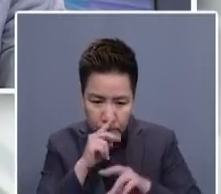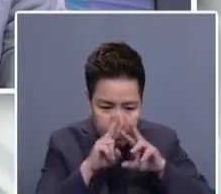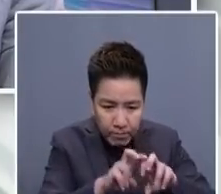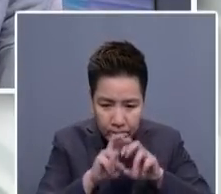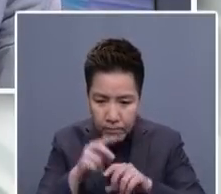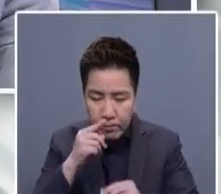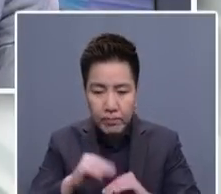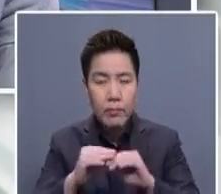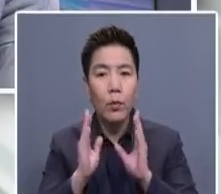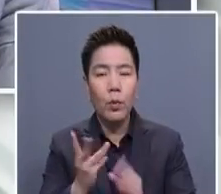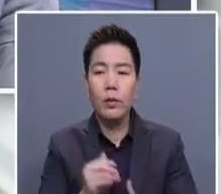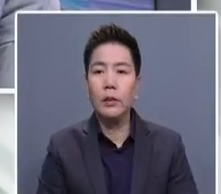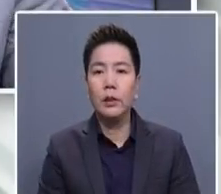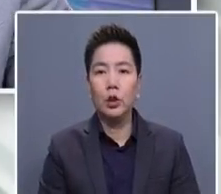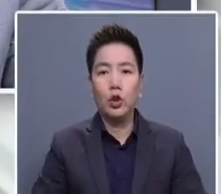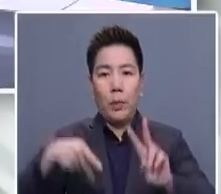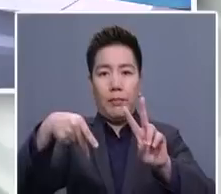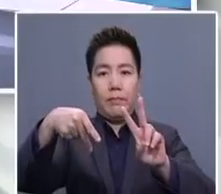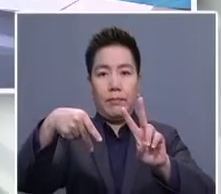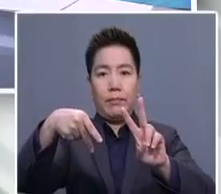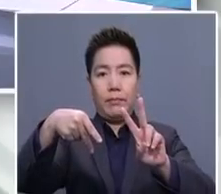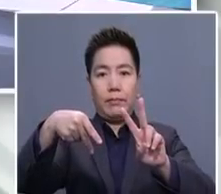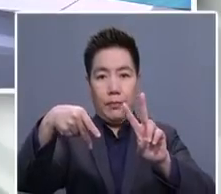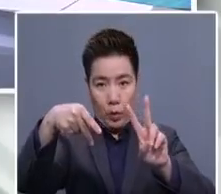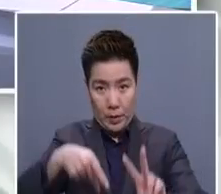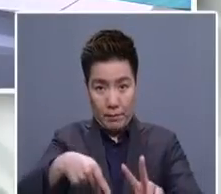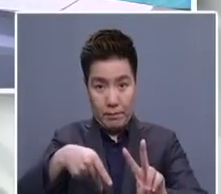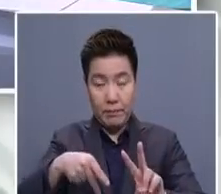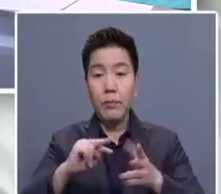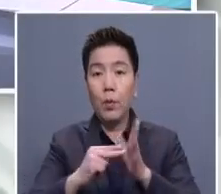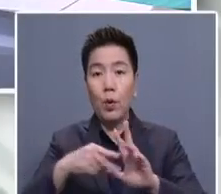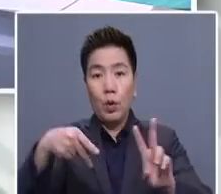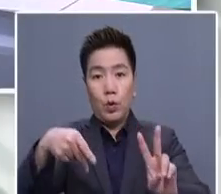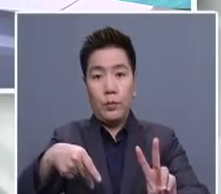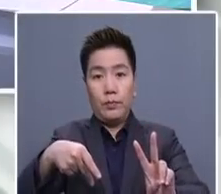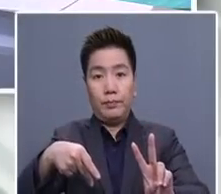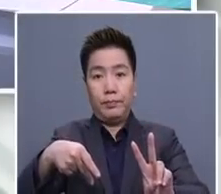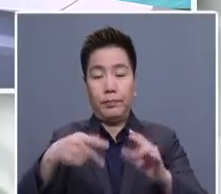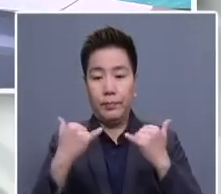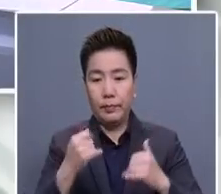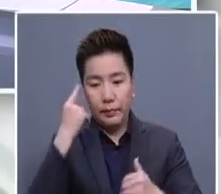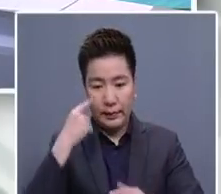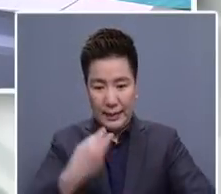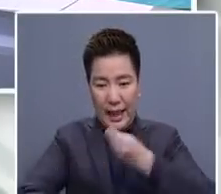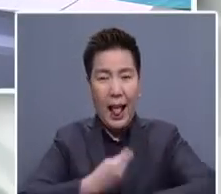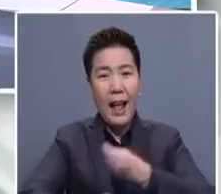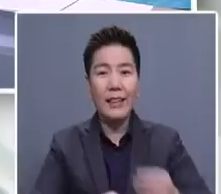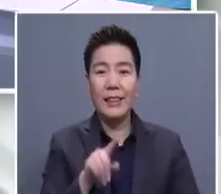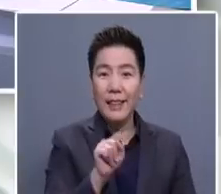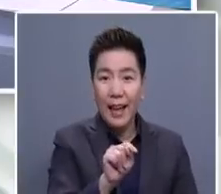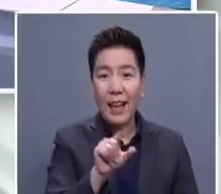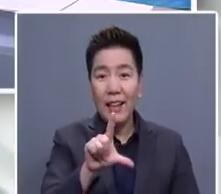ชื้อฮะท่านฮะ ไม่ต่ำกว่า 2,000 ฮะคือพูดง่ายๆว่าในส่วนของคำว่าตลาดเนี่ย